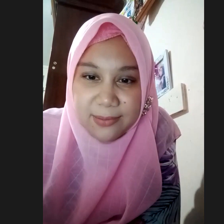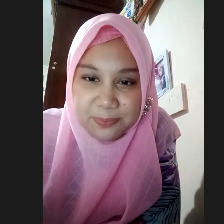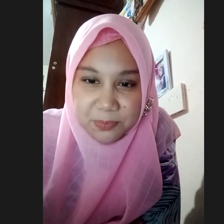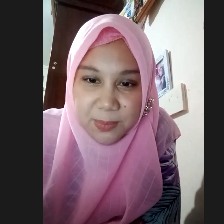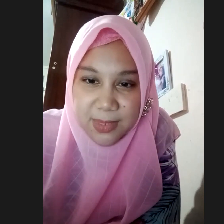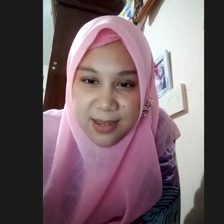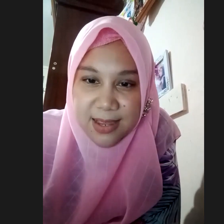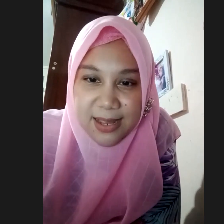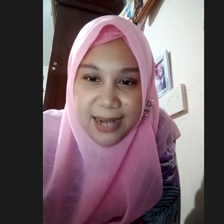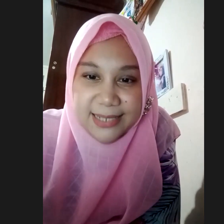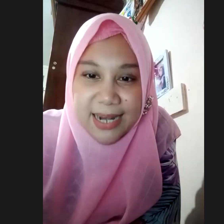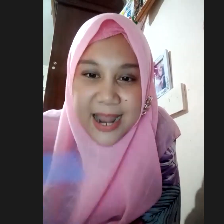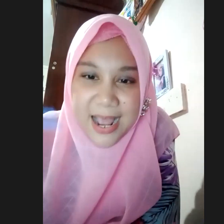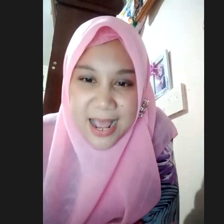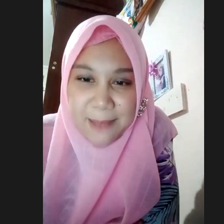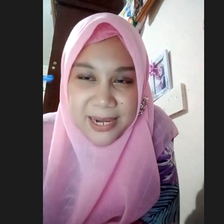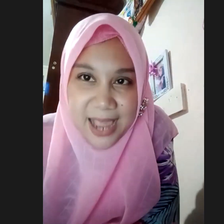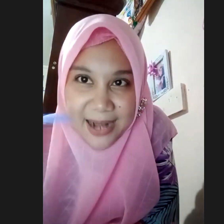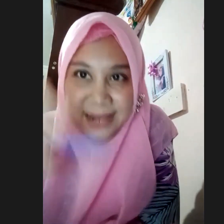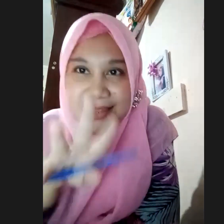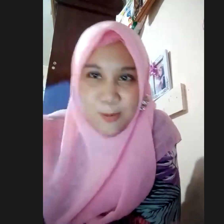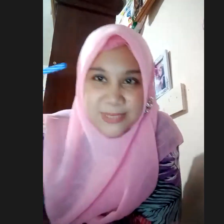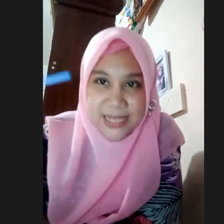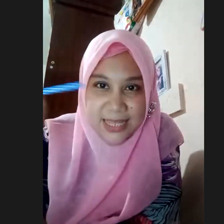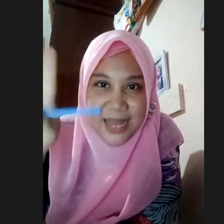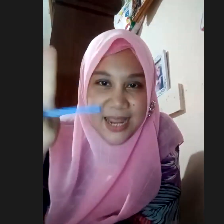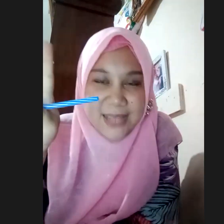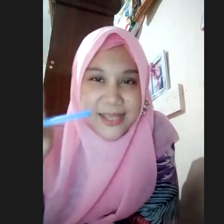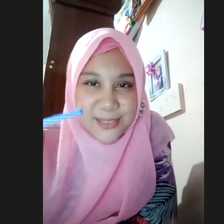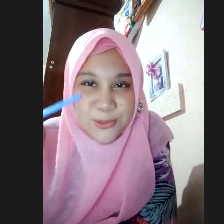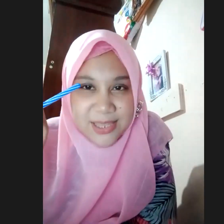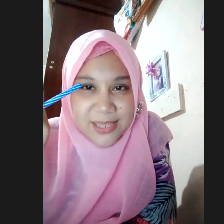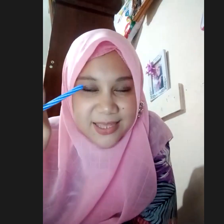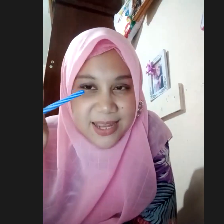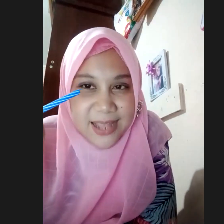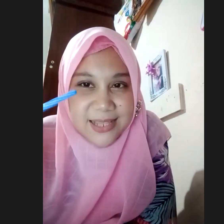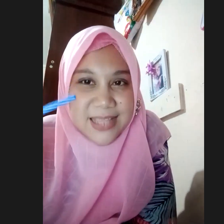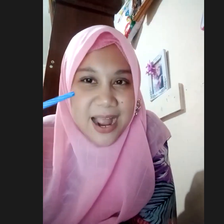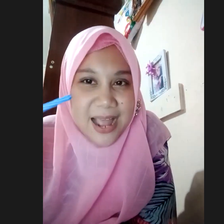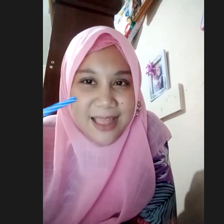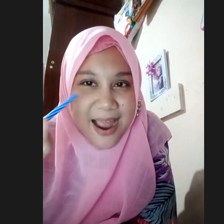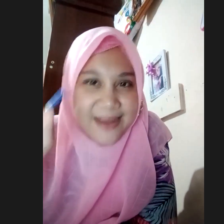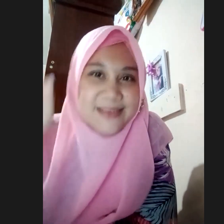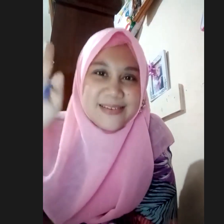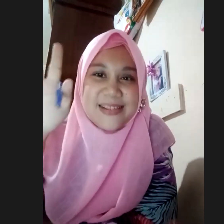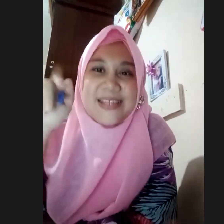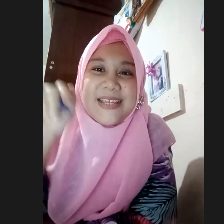mungkin. Raise hand ada pilihan opsi 3 di atas itu, yang titik 3 di atas, angkat